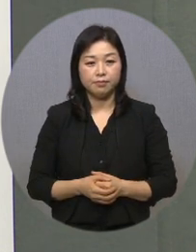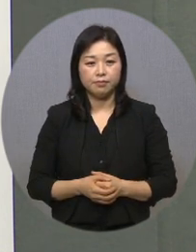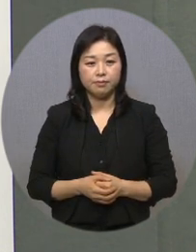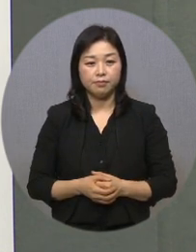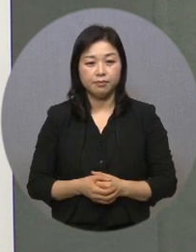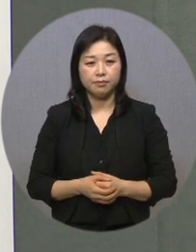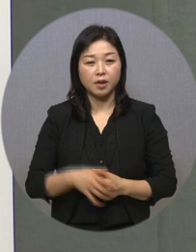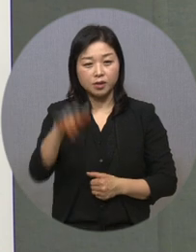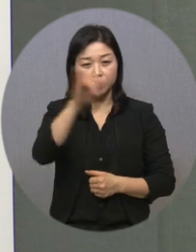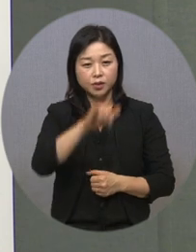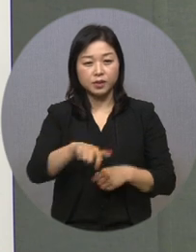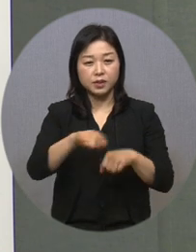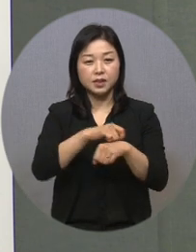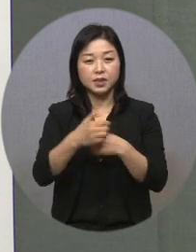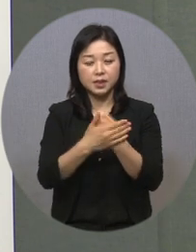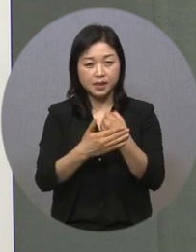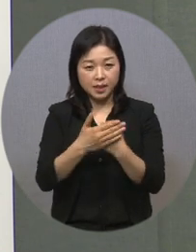특례시